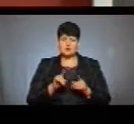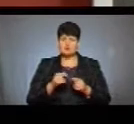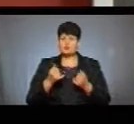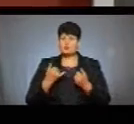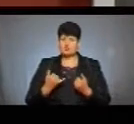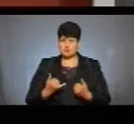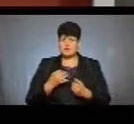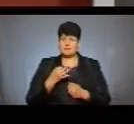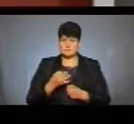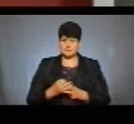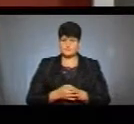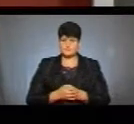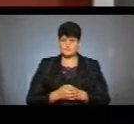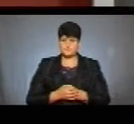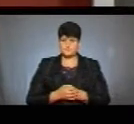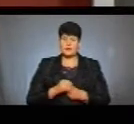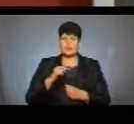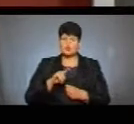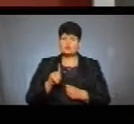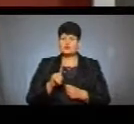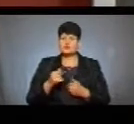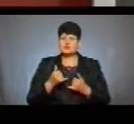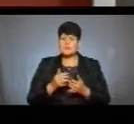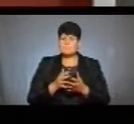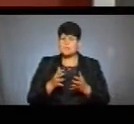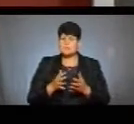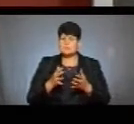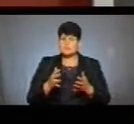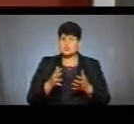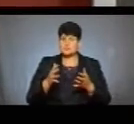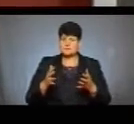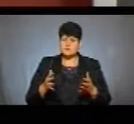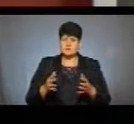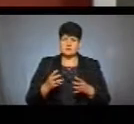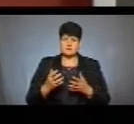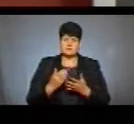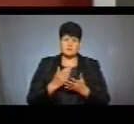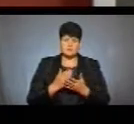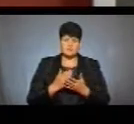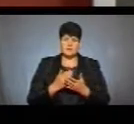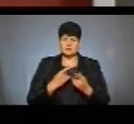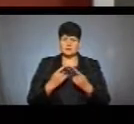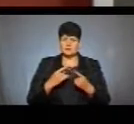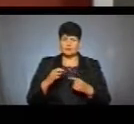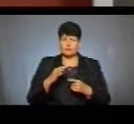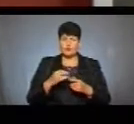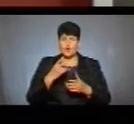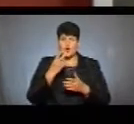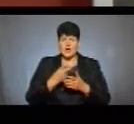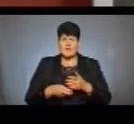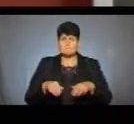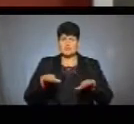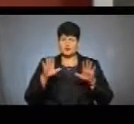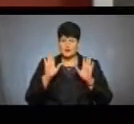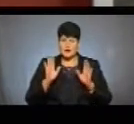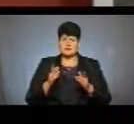сьогодні? Тому що зараз все більше і більше набирає обертів оця капітуляція, все більше і більше